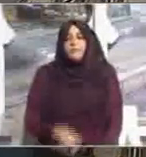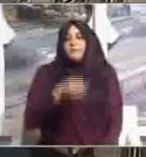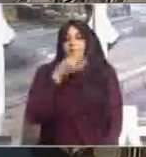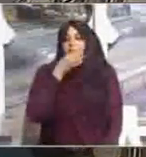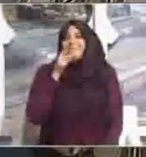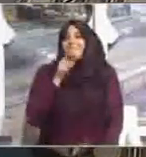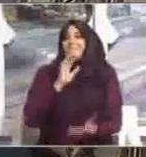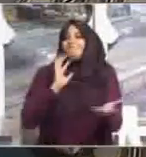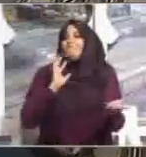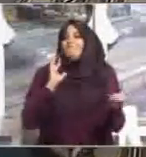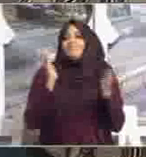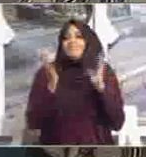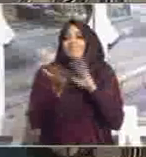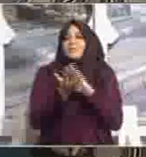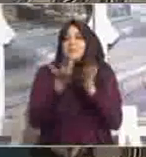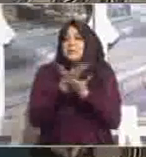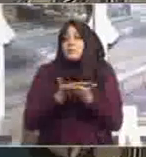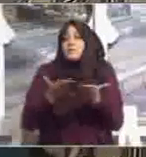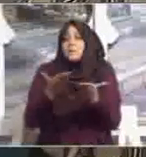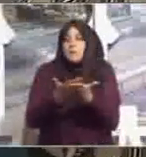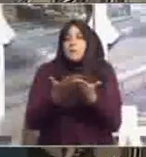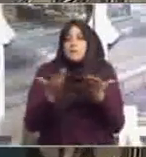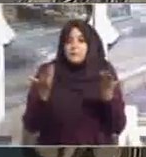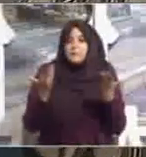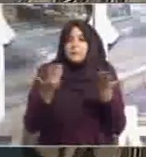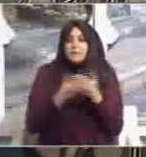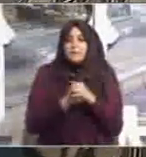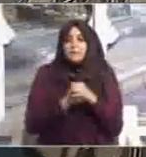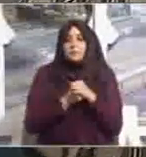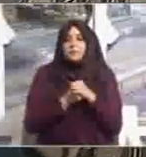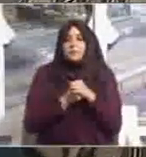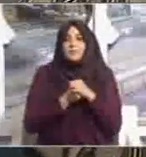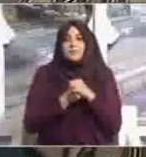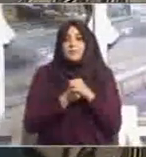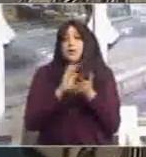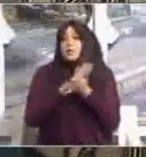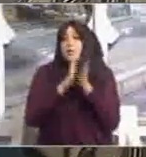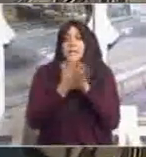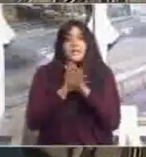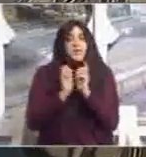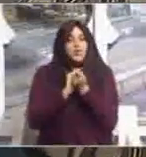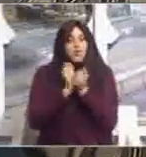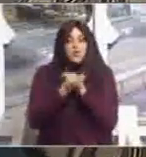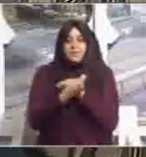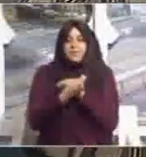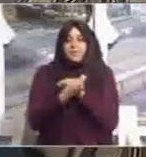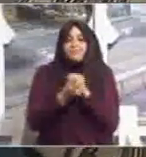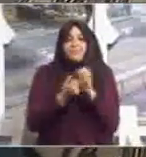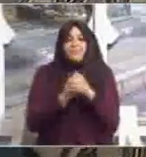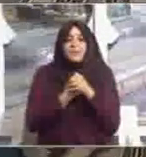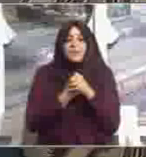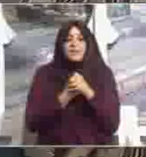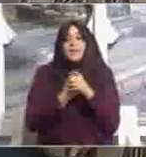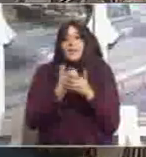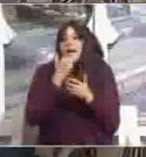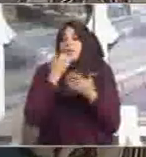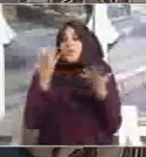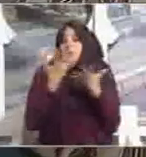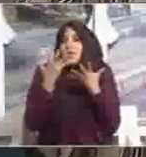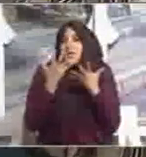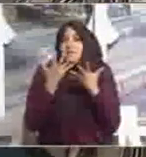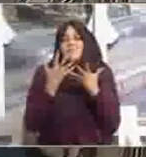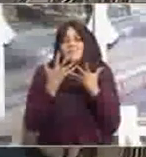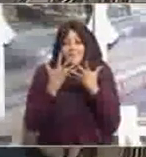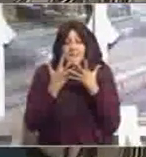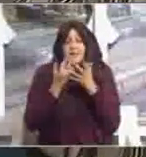هو تغير الظروف والاحوال والذي دار يعني المجتمع تغير، وتغير بماذا؟ بتاثيرات